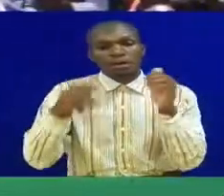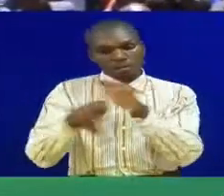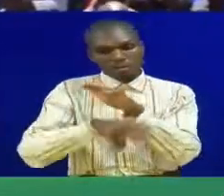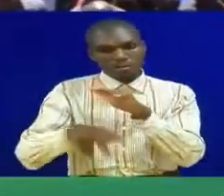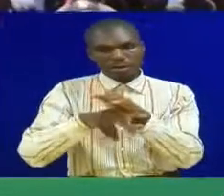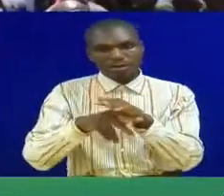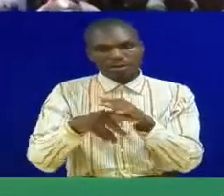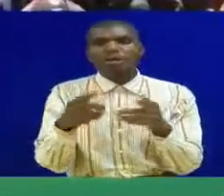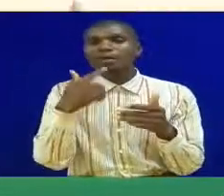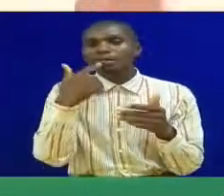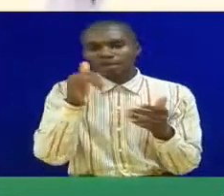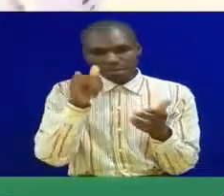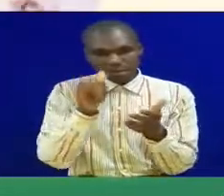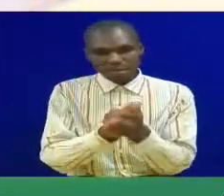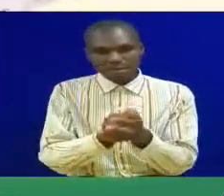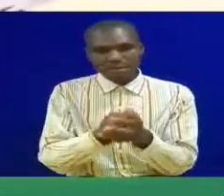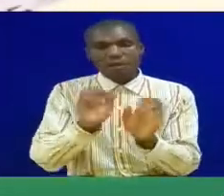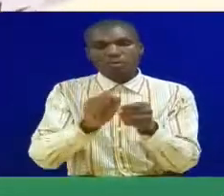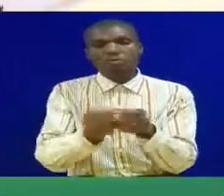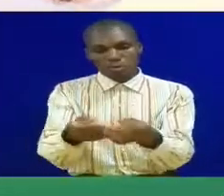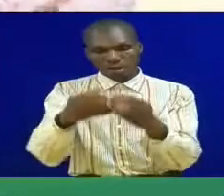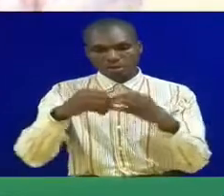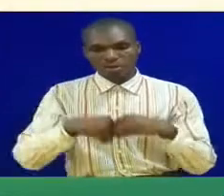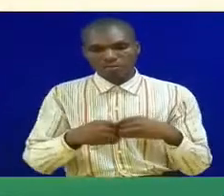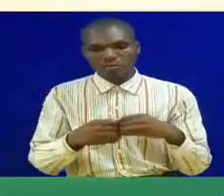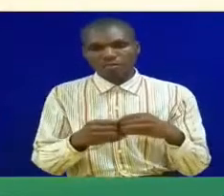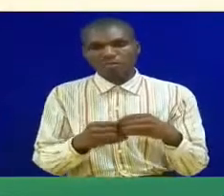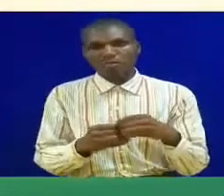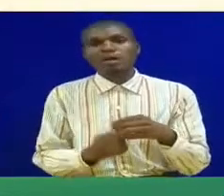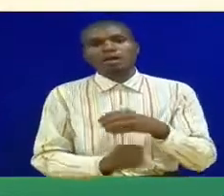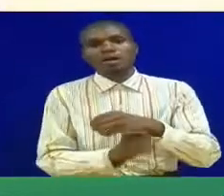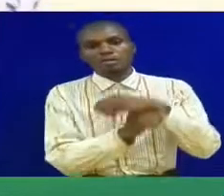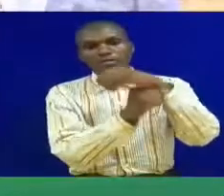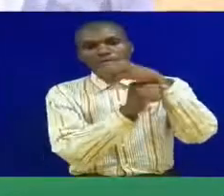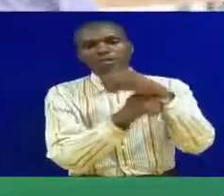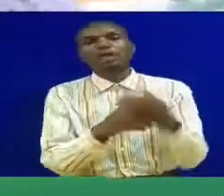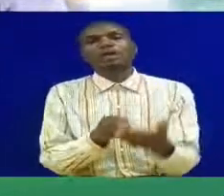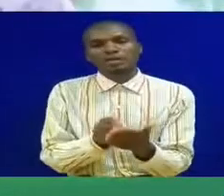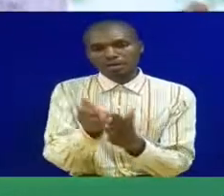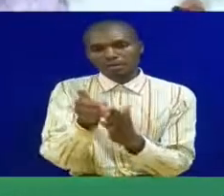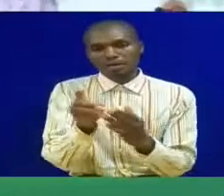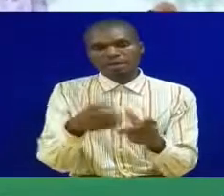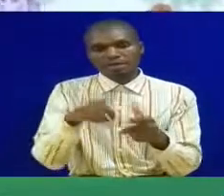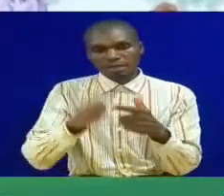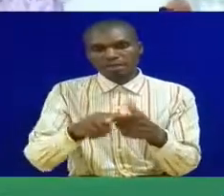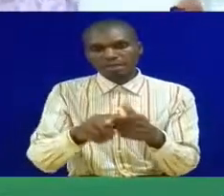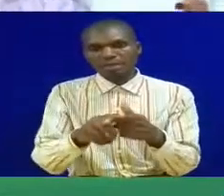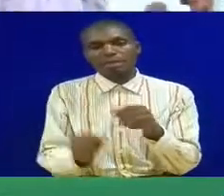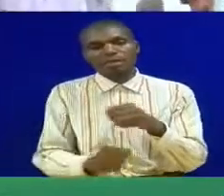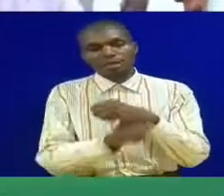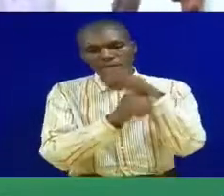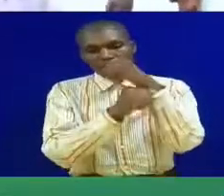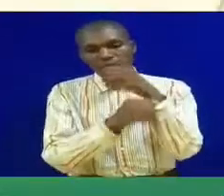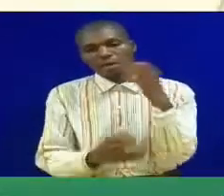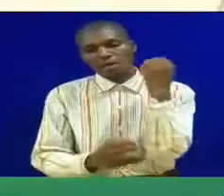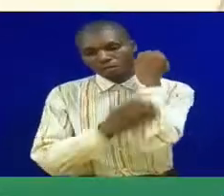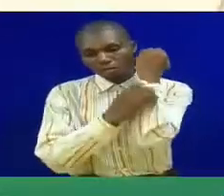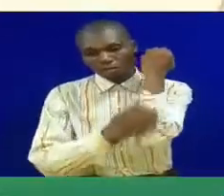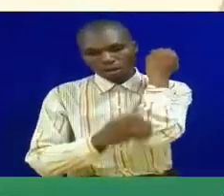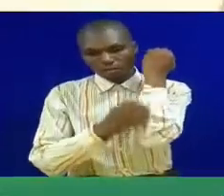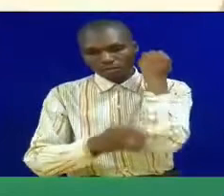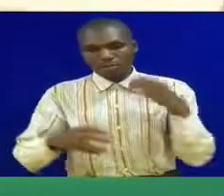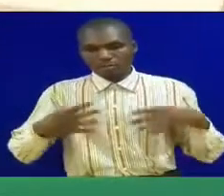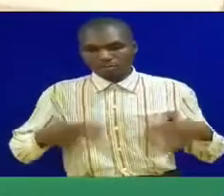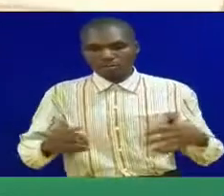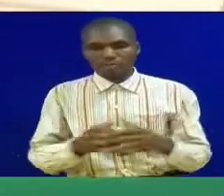na chikoleta ama gendere robu na ogosira abalemi, obotenu na gosira abantu basali kwenyara. Madui